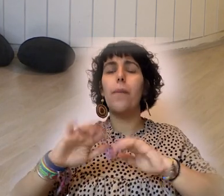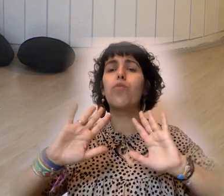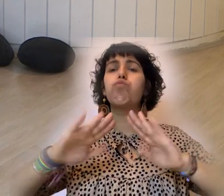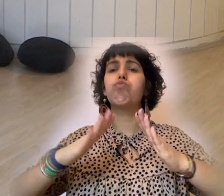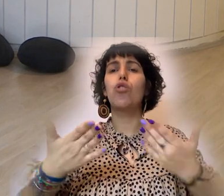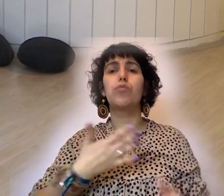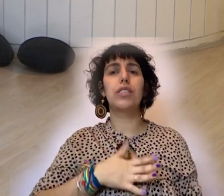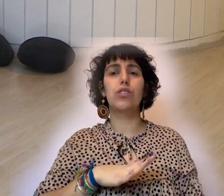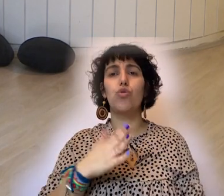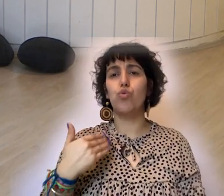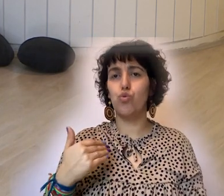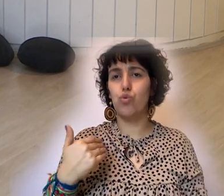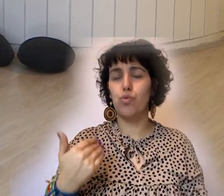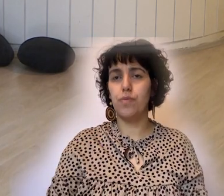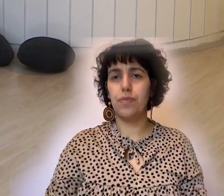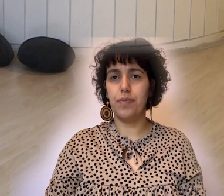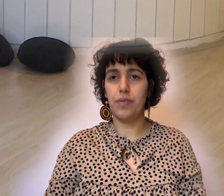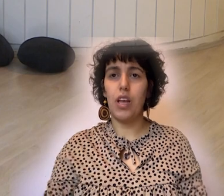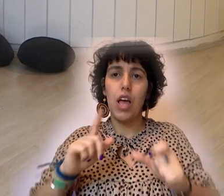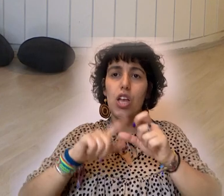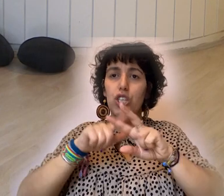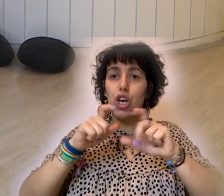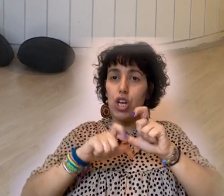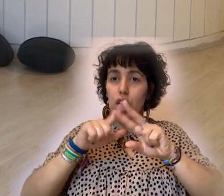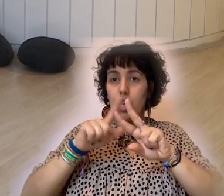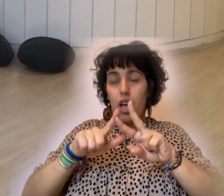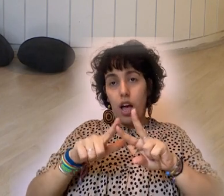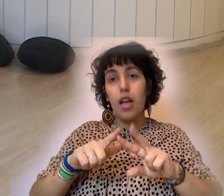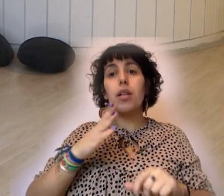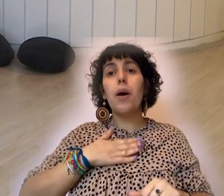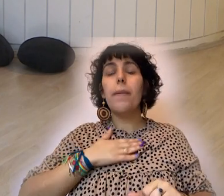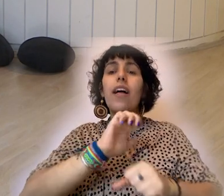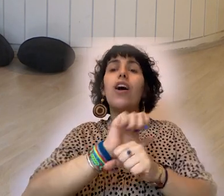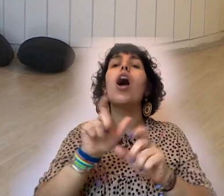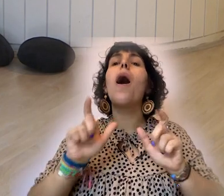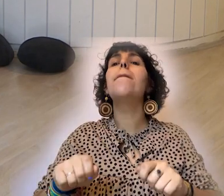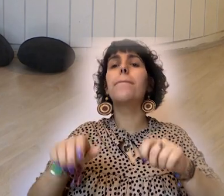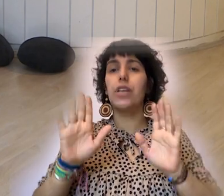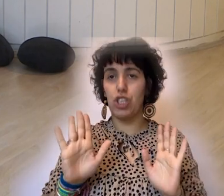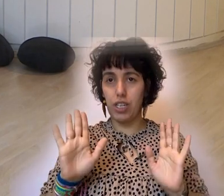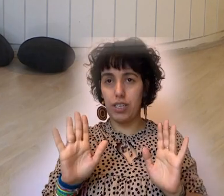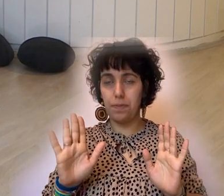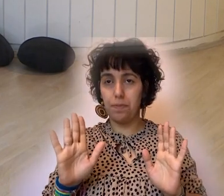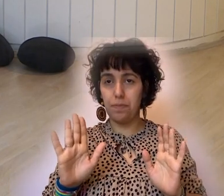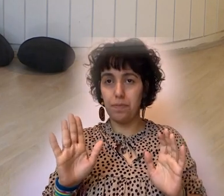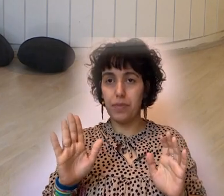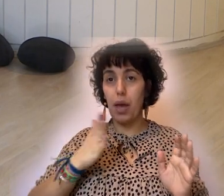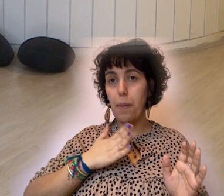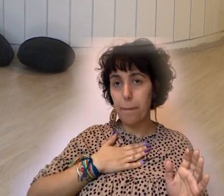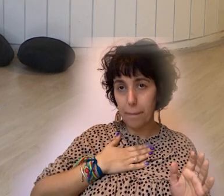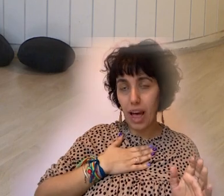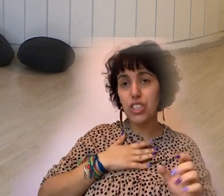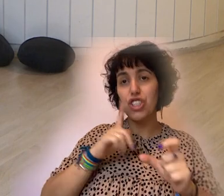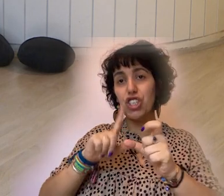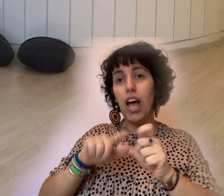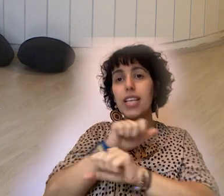diğer açıdan da şu bizim için önemli Çağın burada bana saldıracak Ben de çağrı yeri falan filan atmayacağım Biz burada çağında zarar vermeden ya da